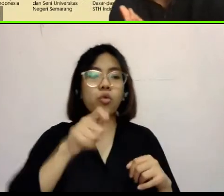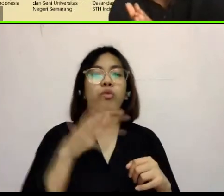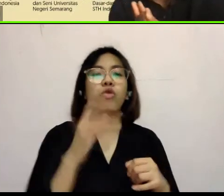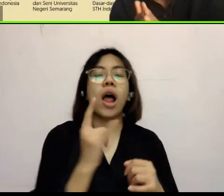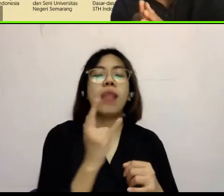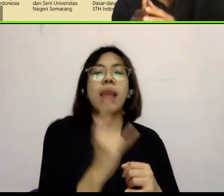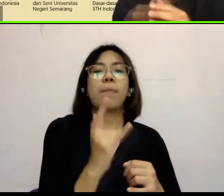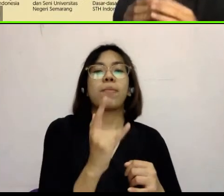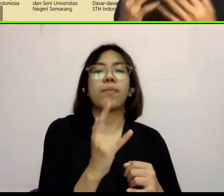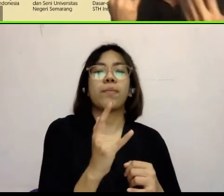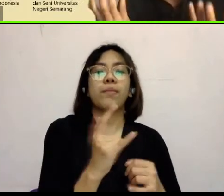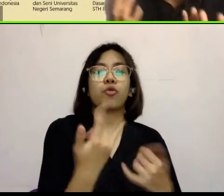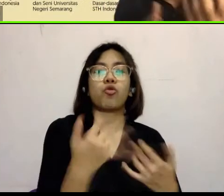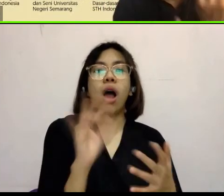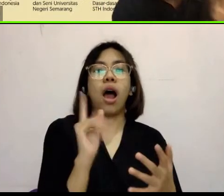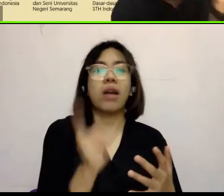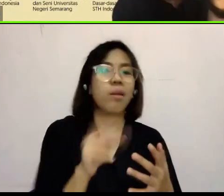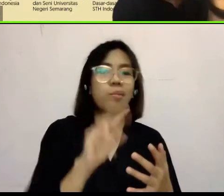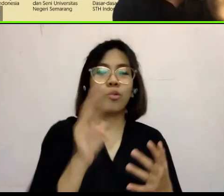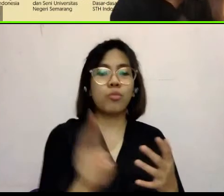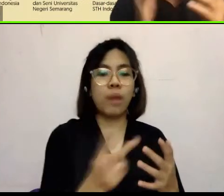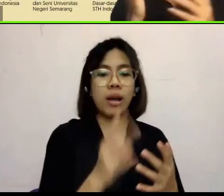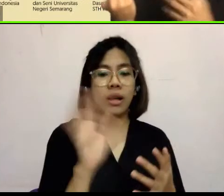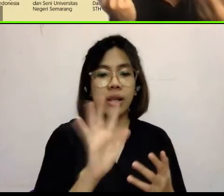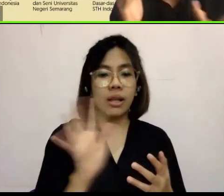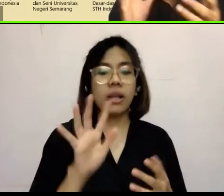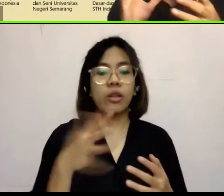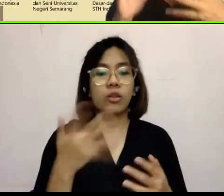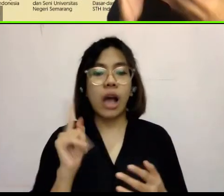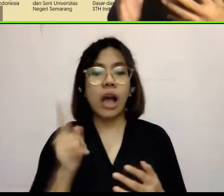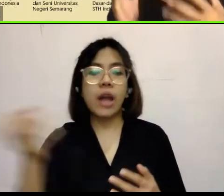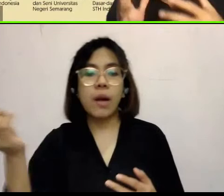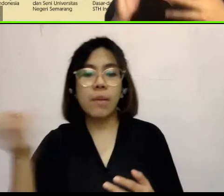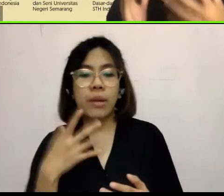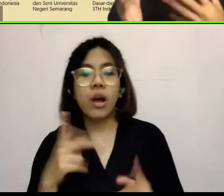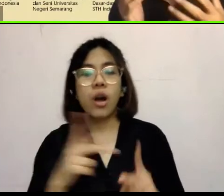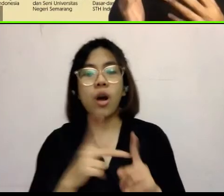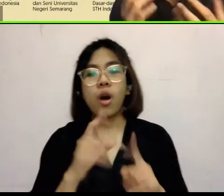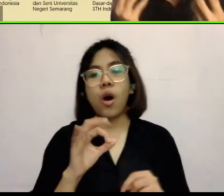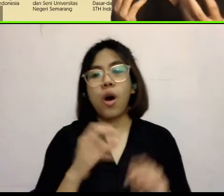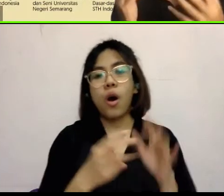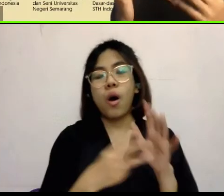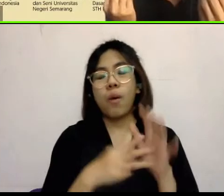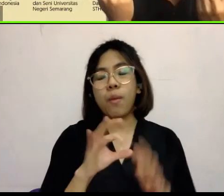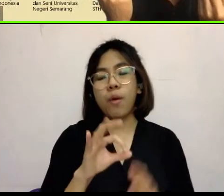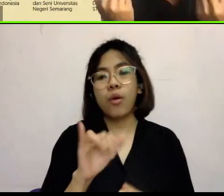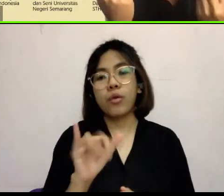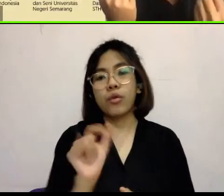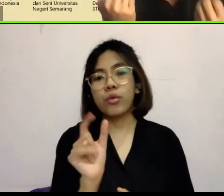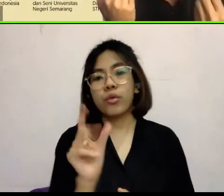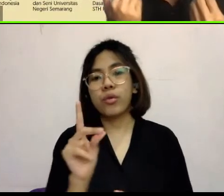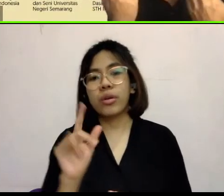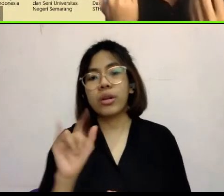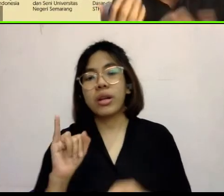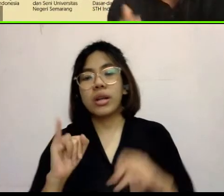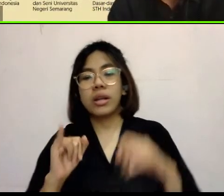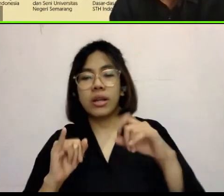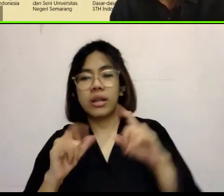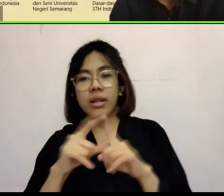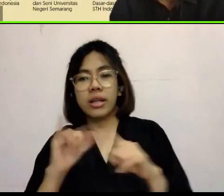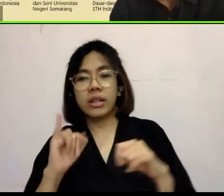ya Bahkan ada di ada ada ada ada yang bilang homo yuridik meski pada dasarnya kita ini adalah orang yang